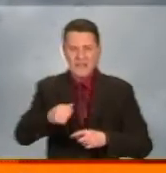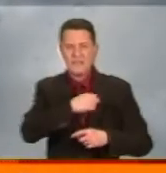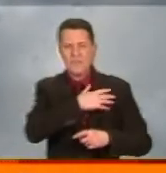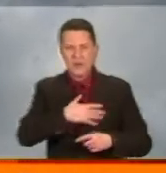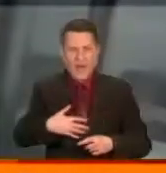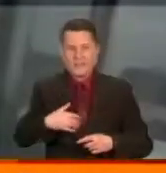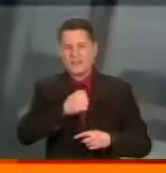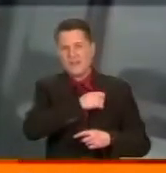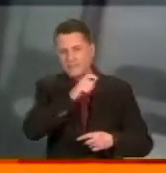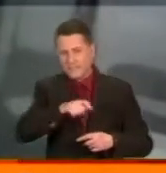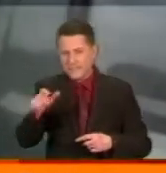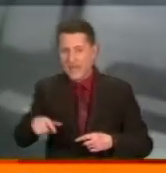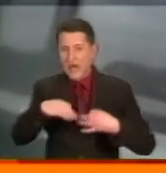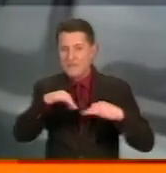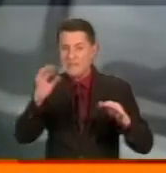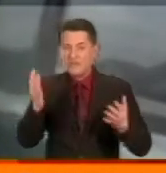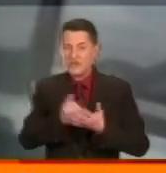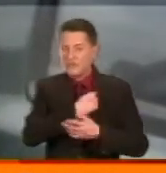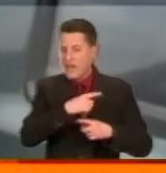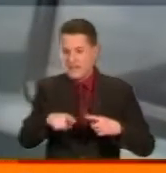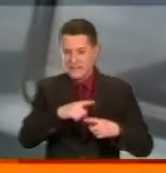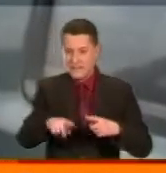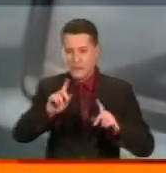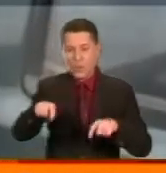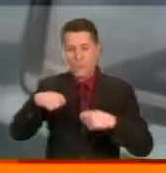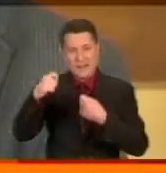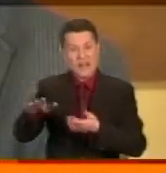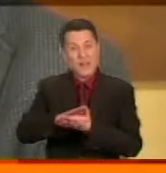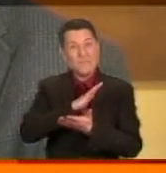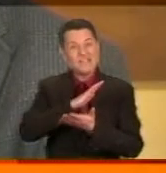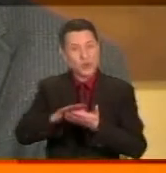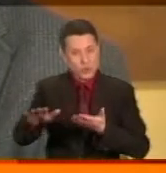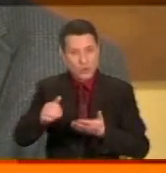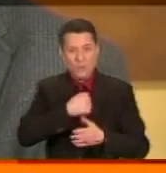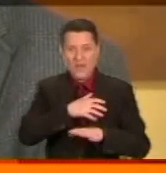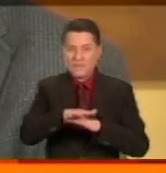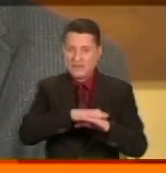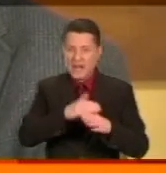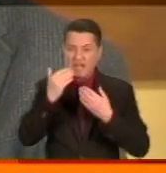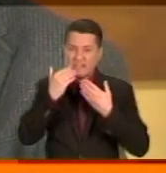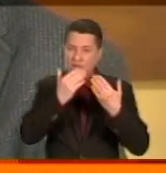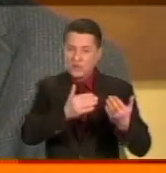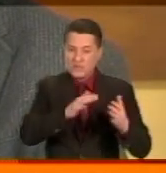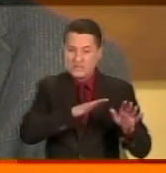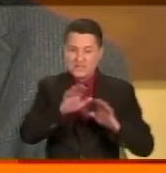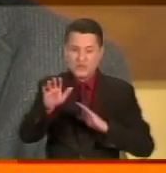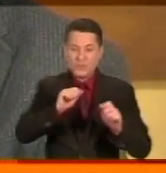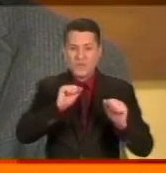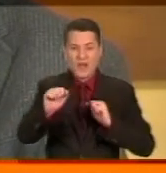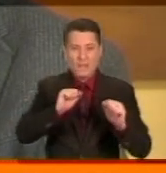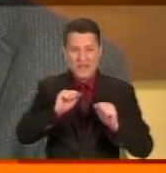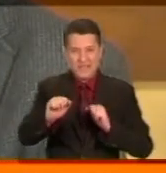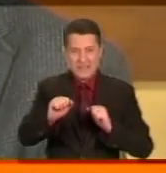бійців. Автівку волонтери відшукали досить швидко й передали у батальйон. До мене звернувся заступник командира батальйону.